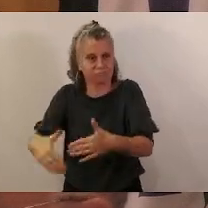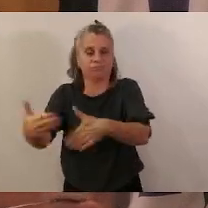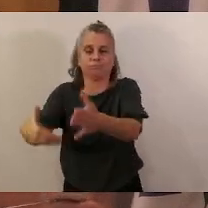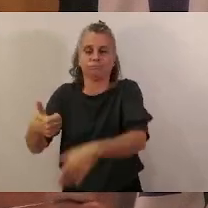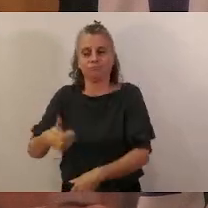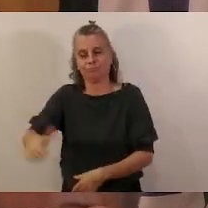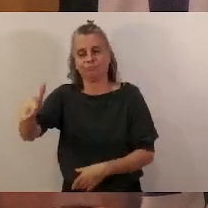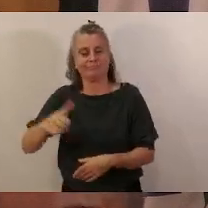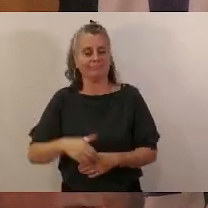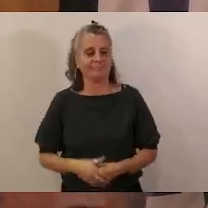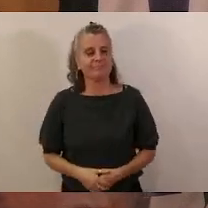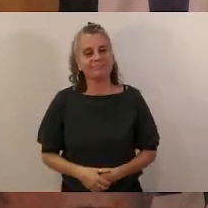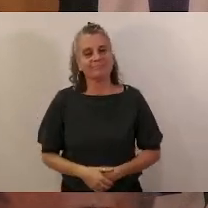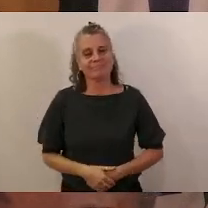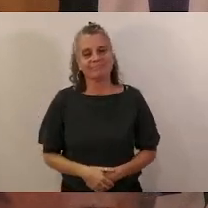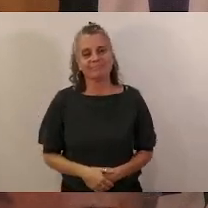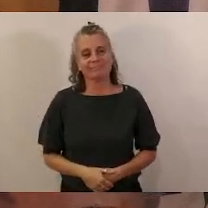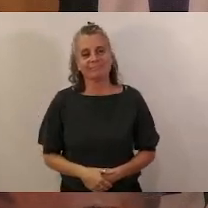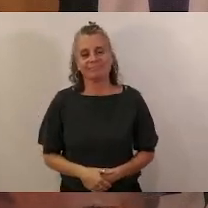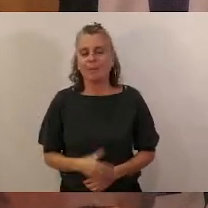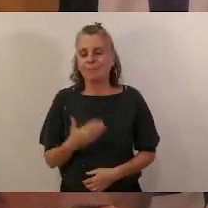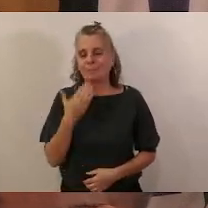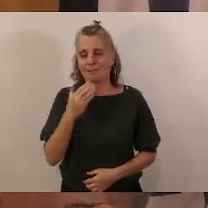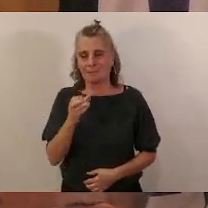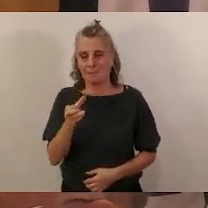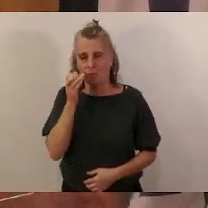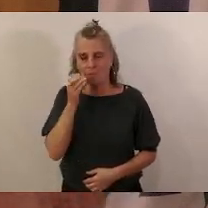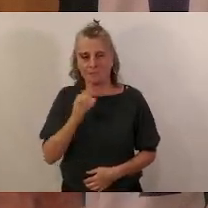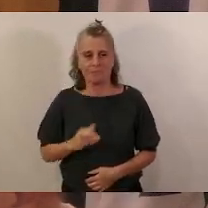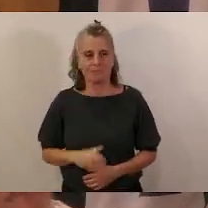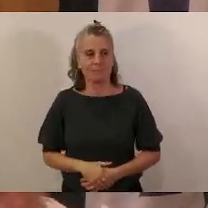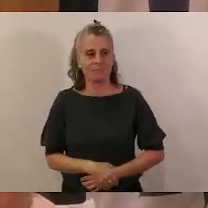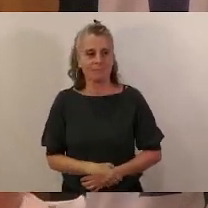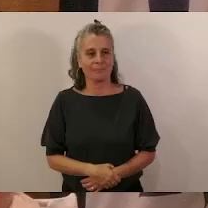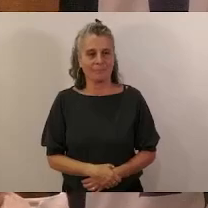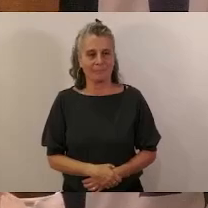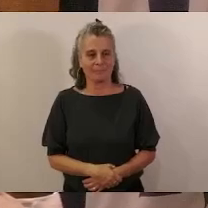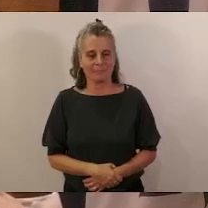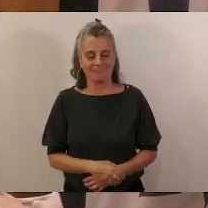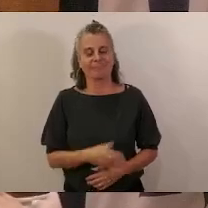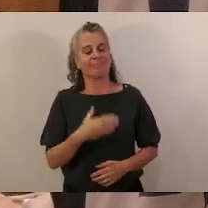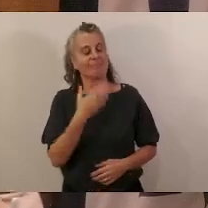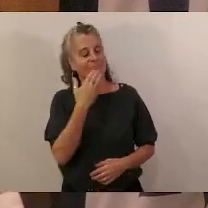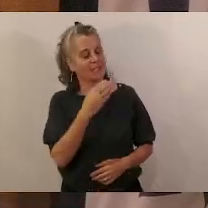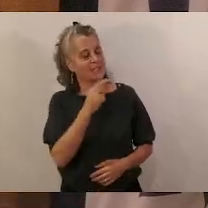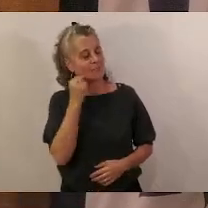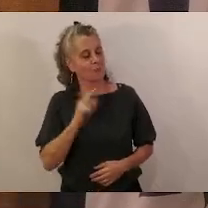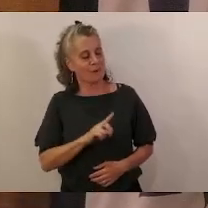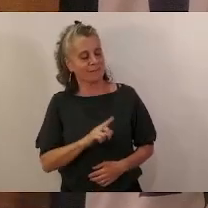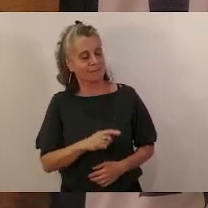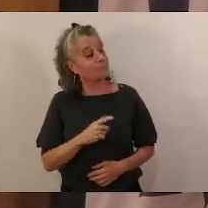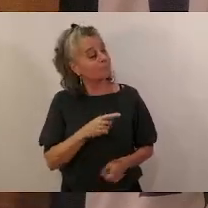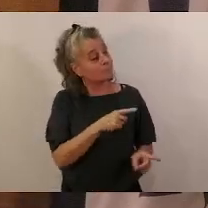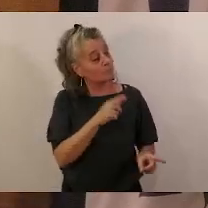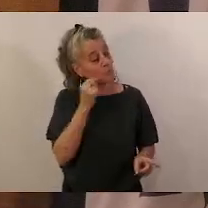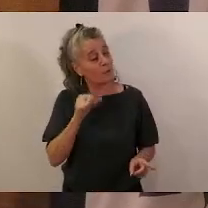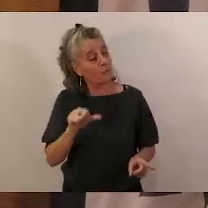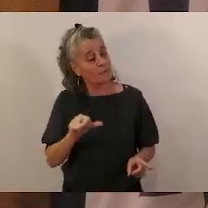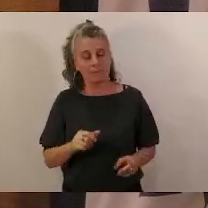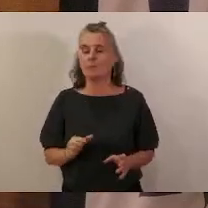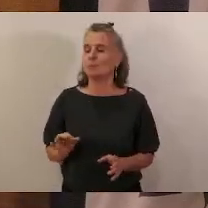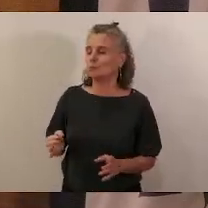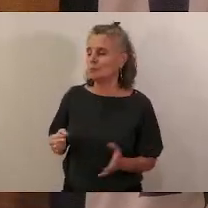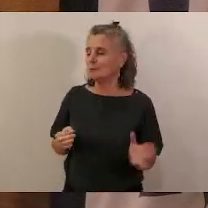volera de ses propres ailes. Merci de votre attention. Merci Monsieur Lardit. Monsieur Aspinas. Juste pour véritablement